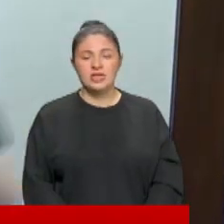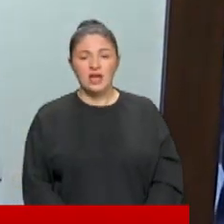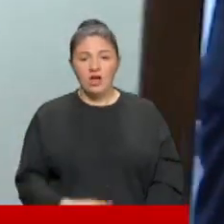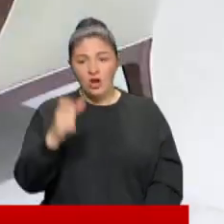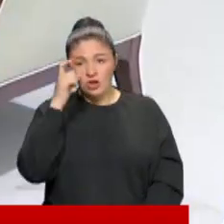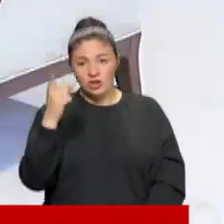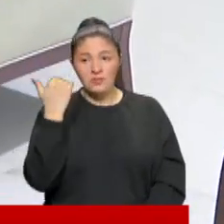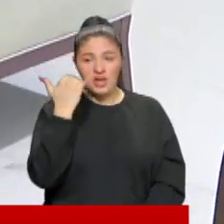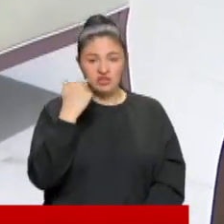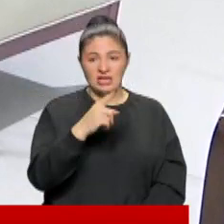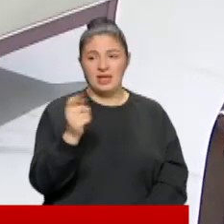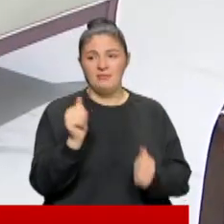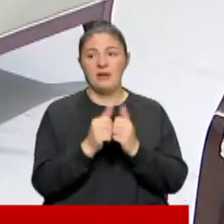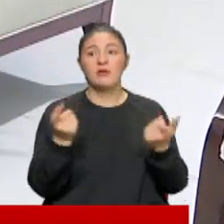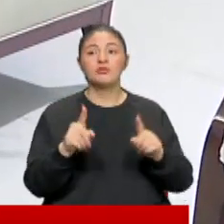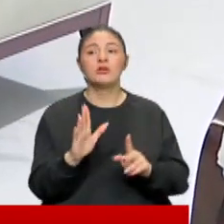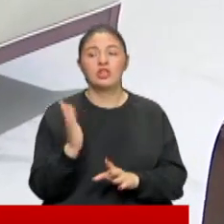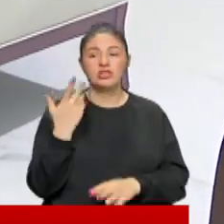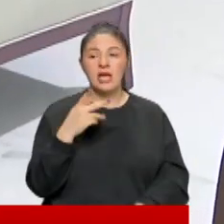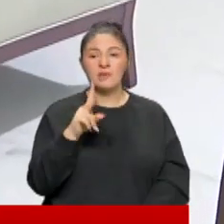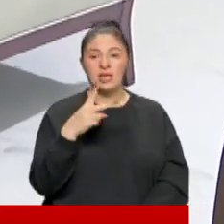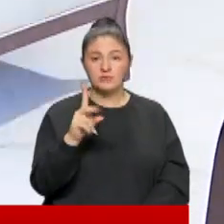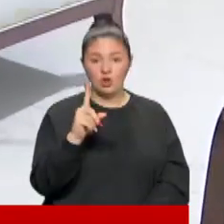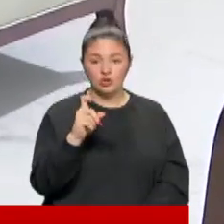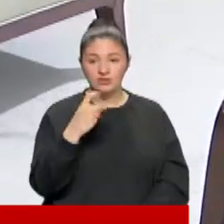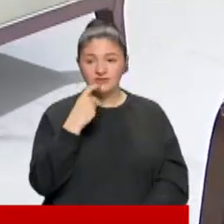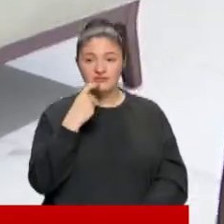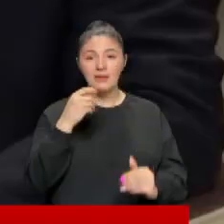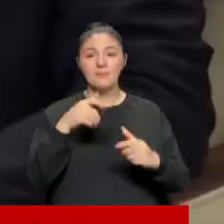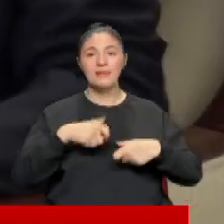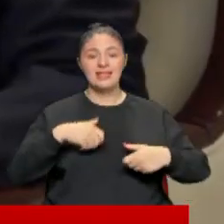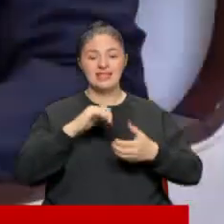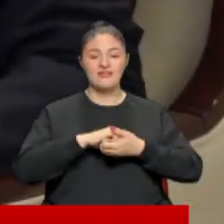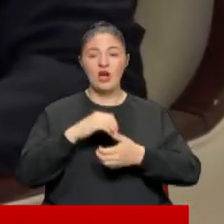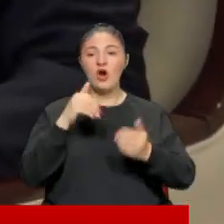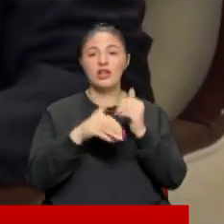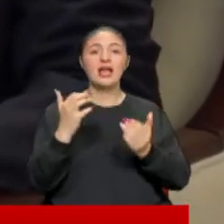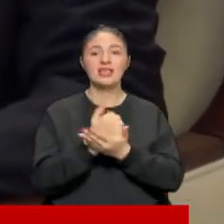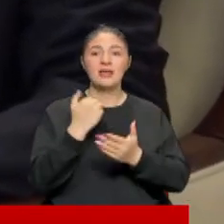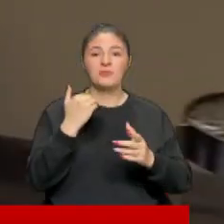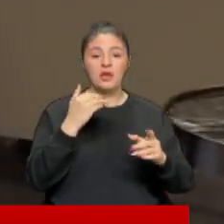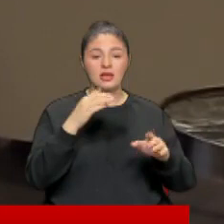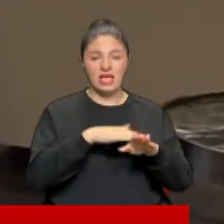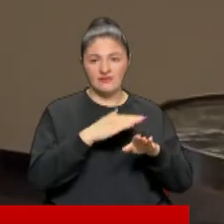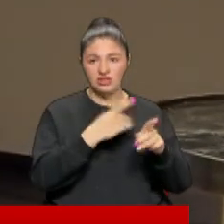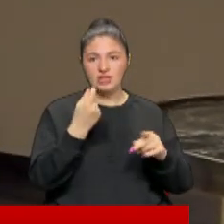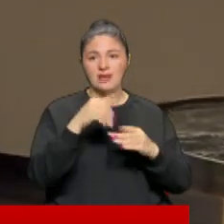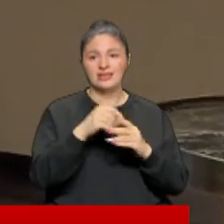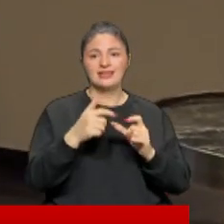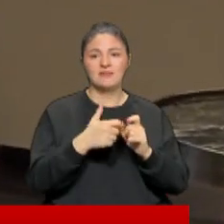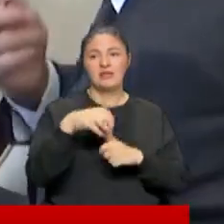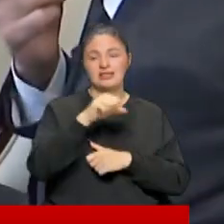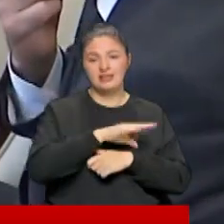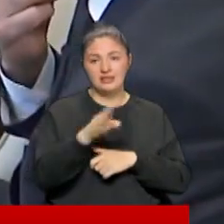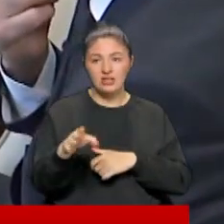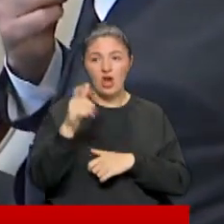Özgür özel ve Meral Akşener bir araya gelmeden önce 2019 yılında millet ittifakının oylarıyla seçimi kazanan Mansur Yavaş iyi Parti Genel merkezinde CHP genel